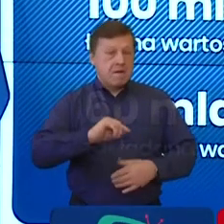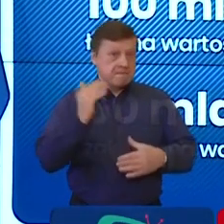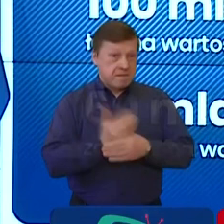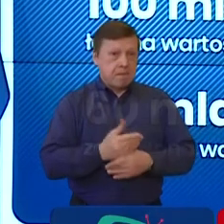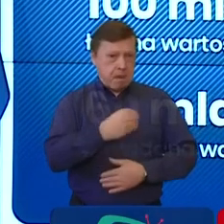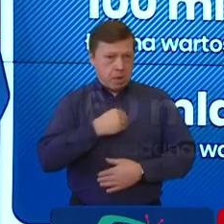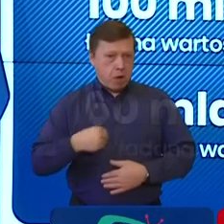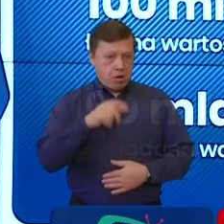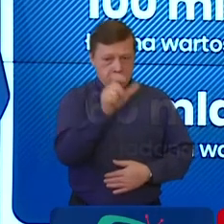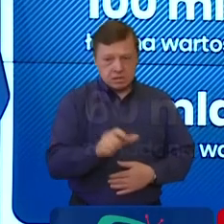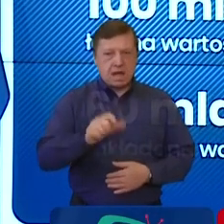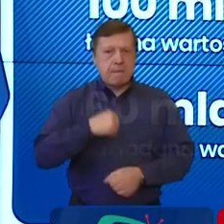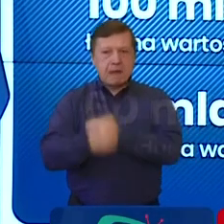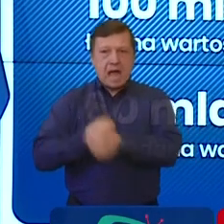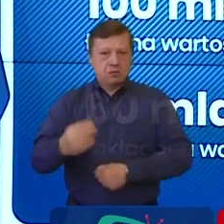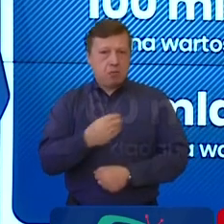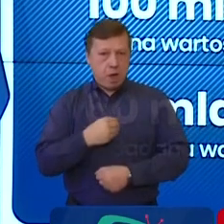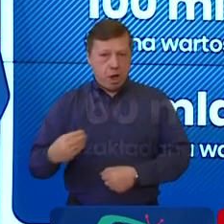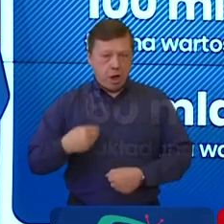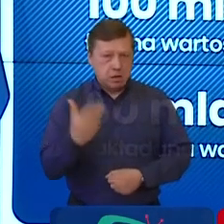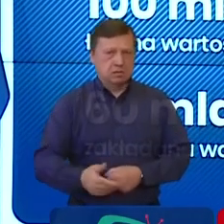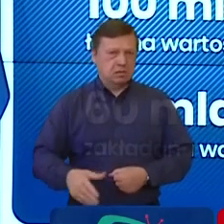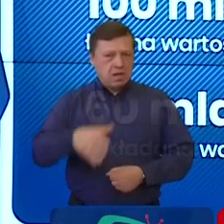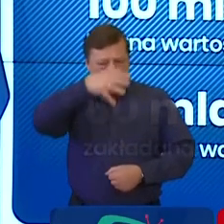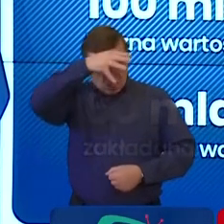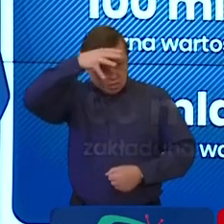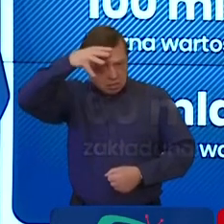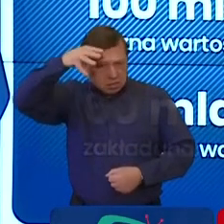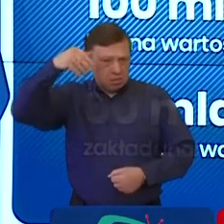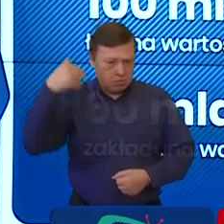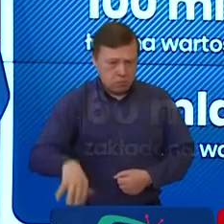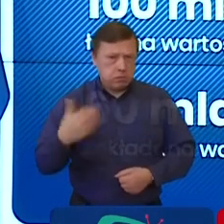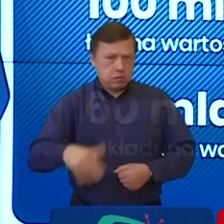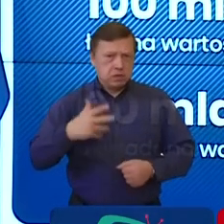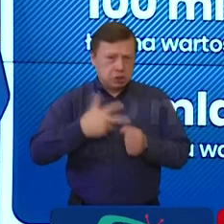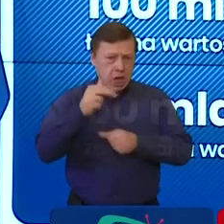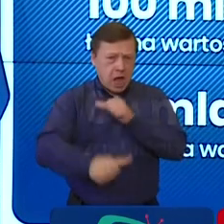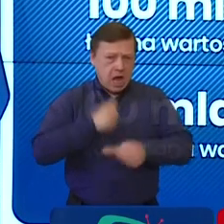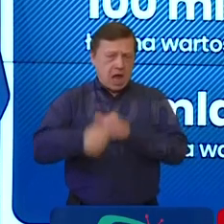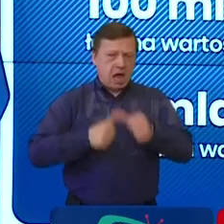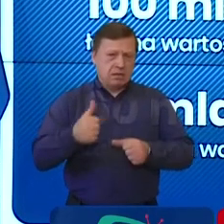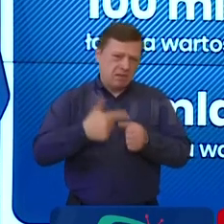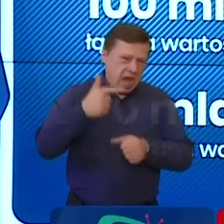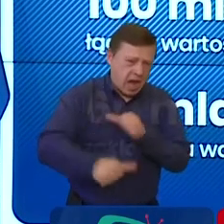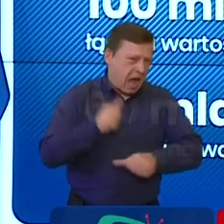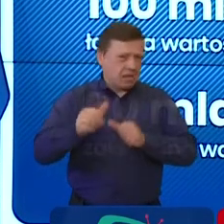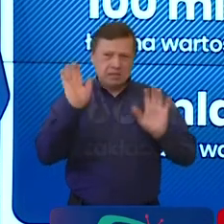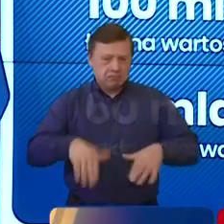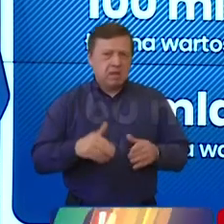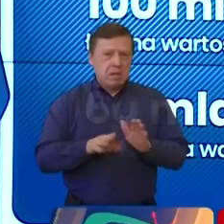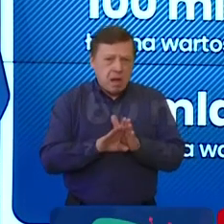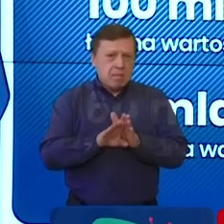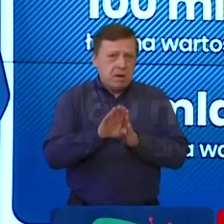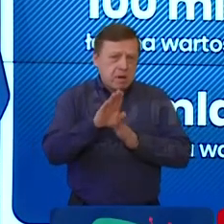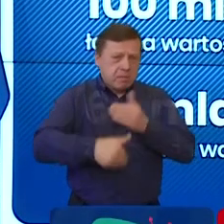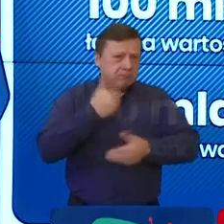pracownikami polskimi, którzy z mozołem, w pocie czoła budowali przez 30 lat, przez 20 lat, czy ile, która z